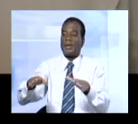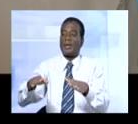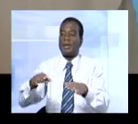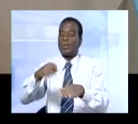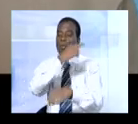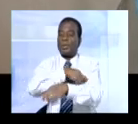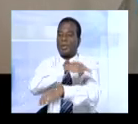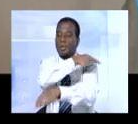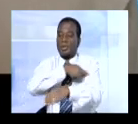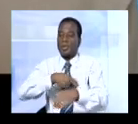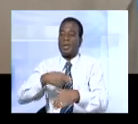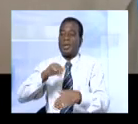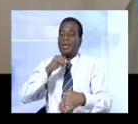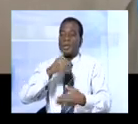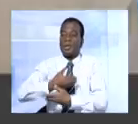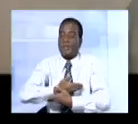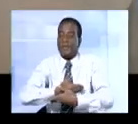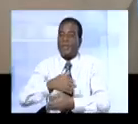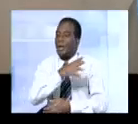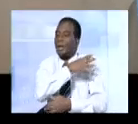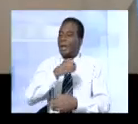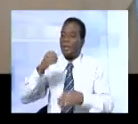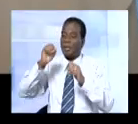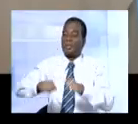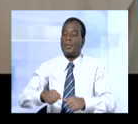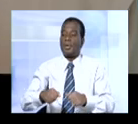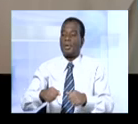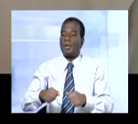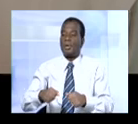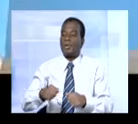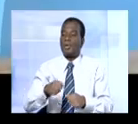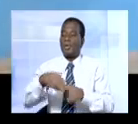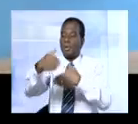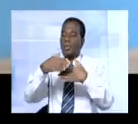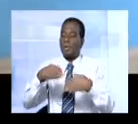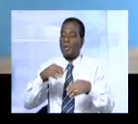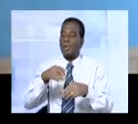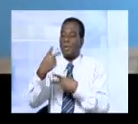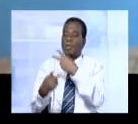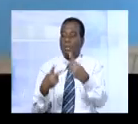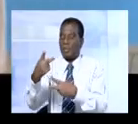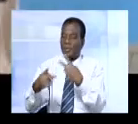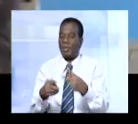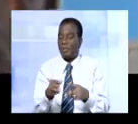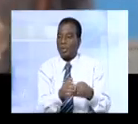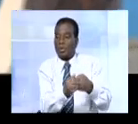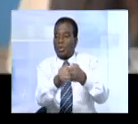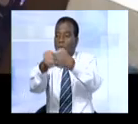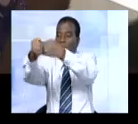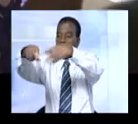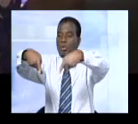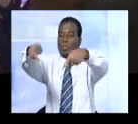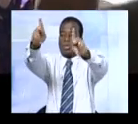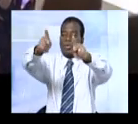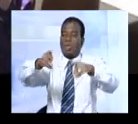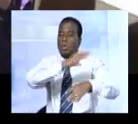maternité afin que ce ne soit plus un souci pour eux, pour qu'ils puissent accoucher près de leur village. Une visite guidée des lieux a permis au maire